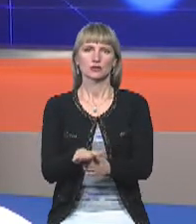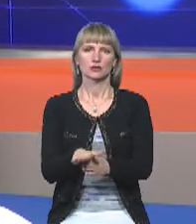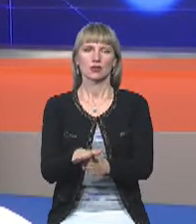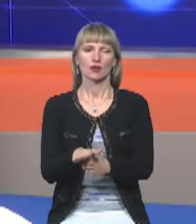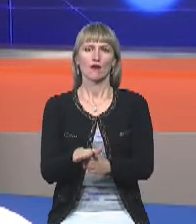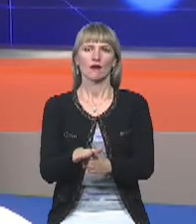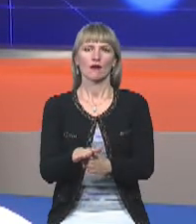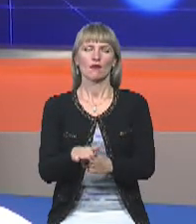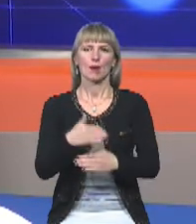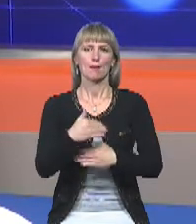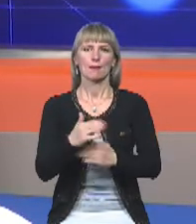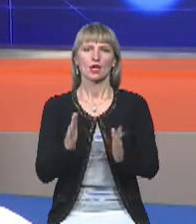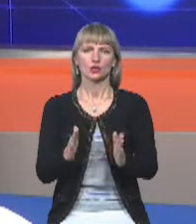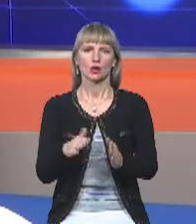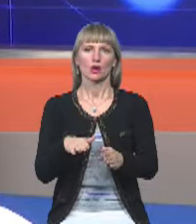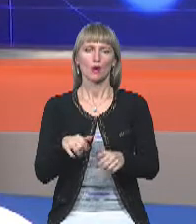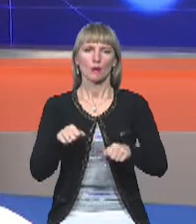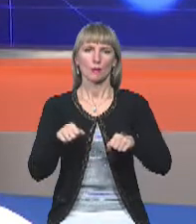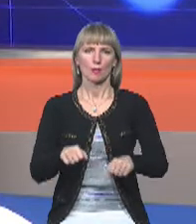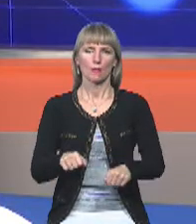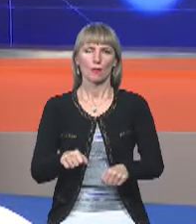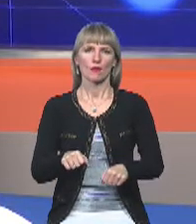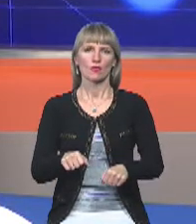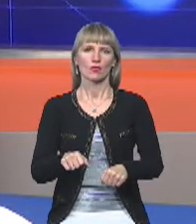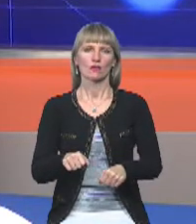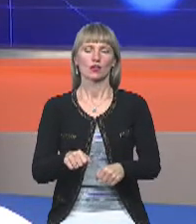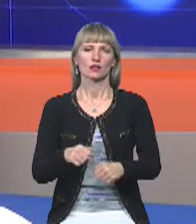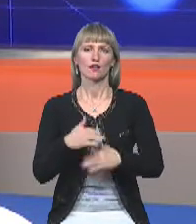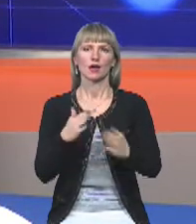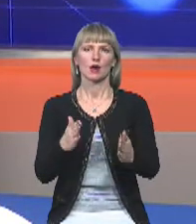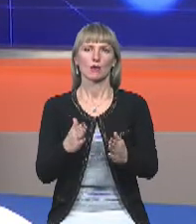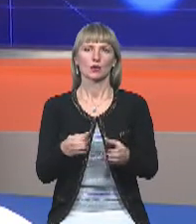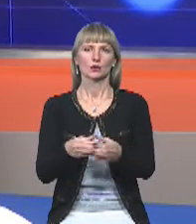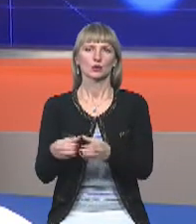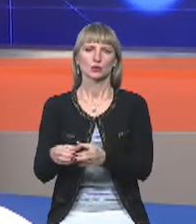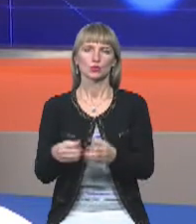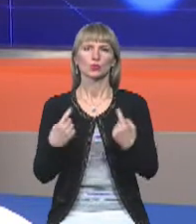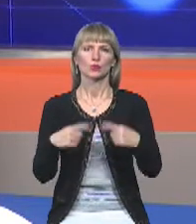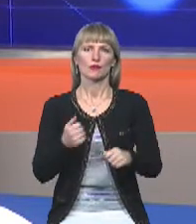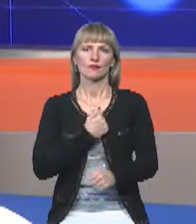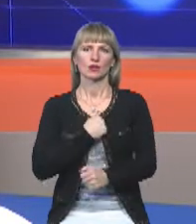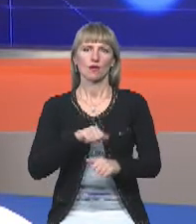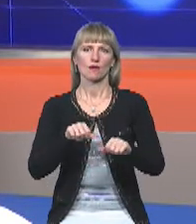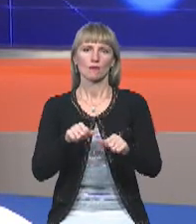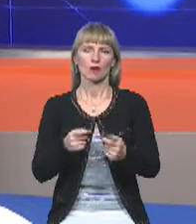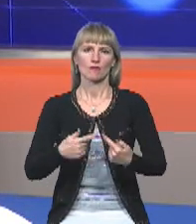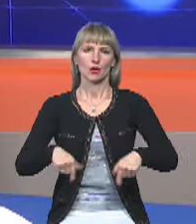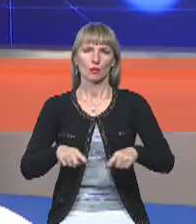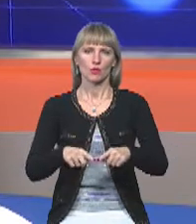межах повноважень окремих, скажімо так, структур, інших військових формувань,